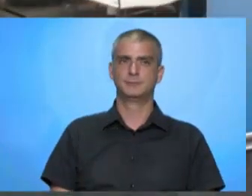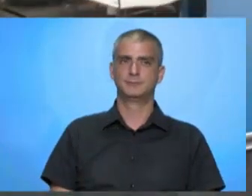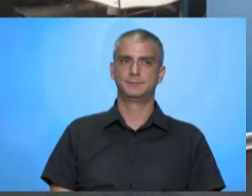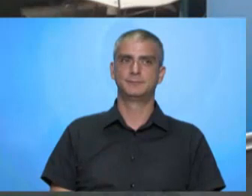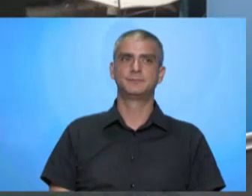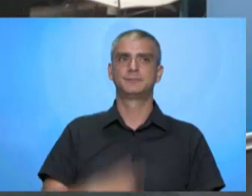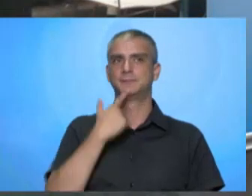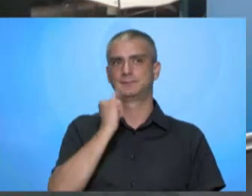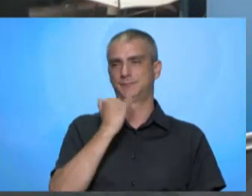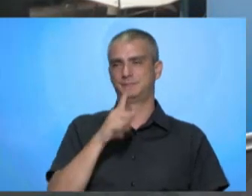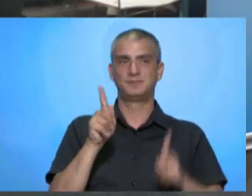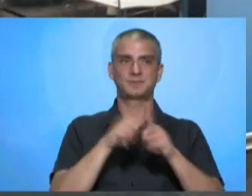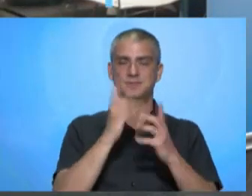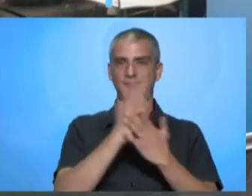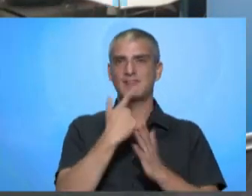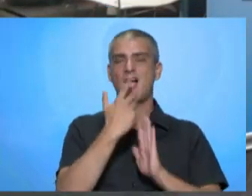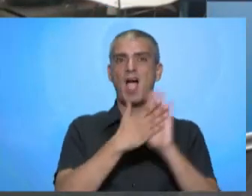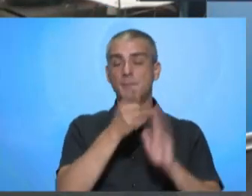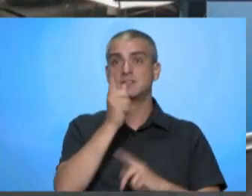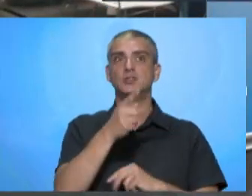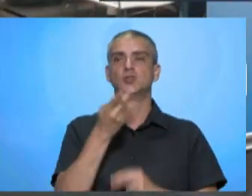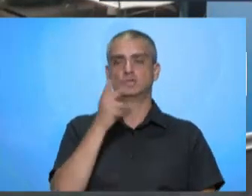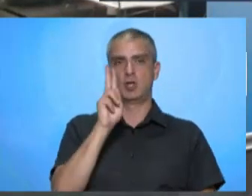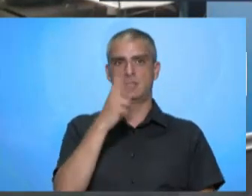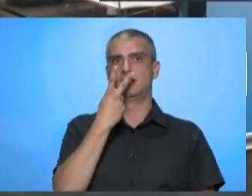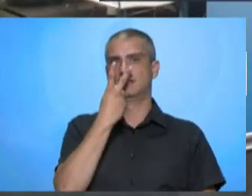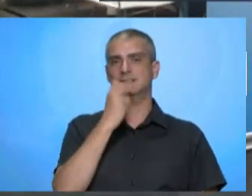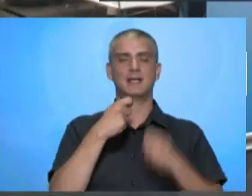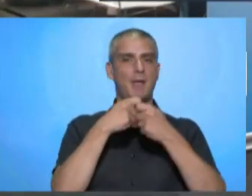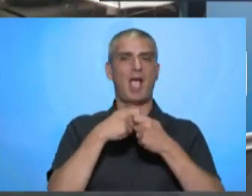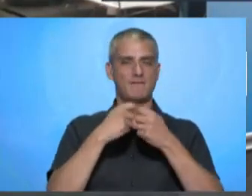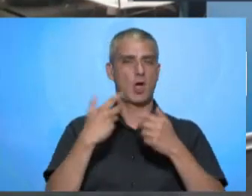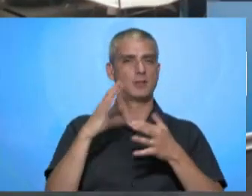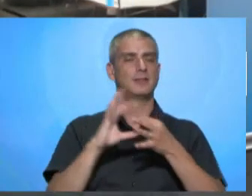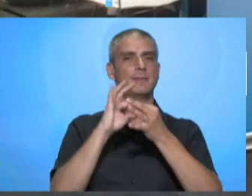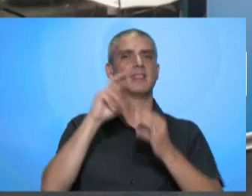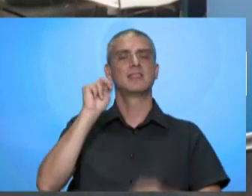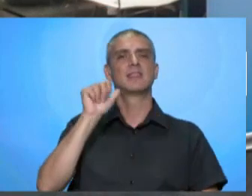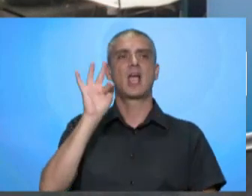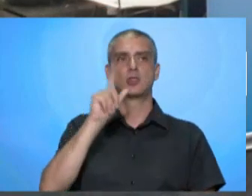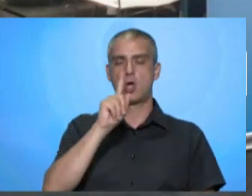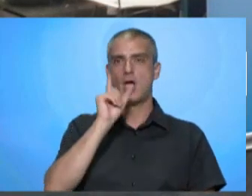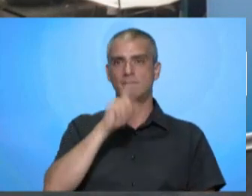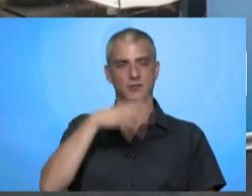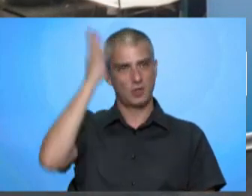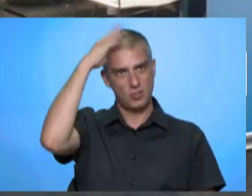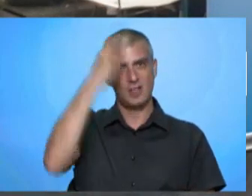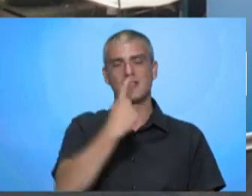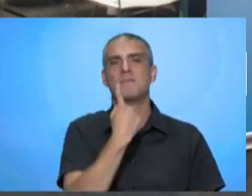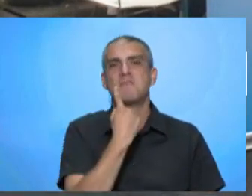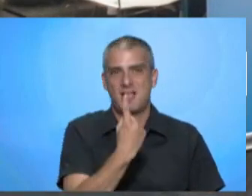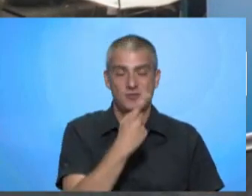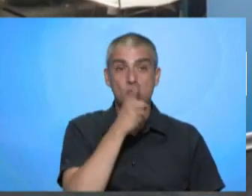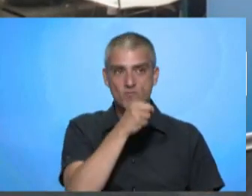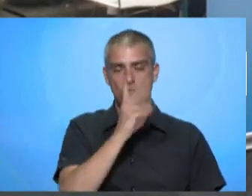אז כן, גאולה, כמו שאמרת, יש אולי קצת יותר מ-20 חברות בנאטו, אבל בסופו של דבר יש דונלד טראמפ אחד, והוא